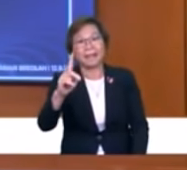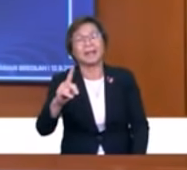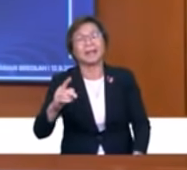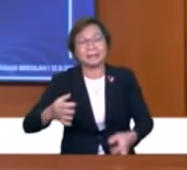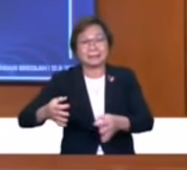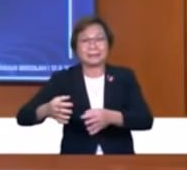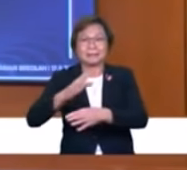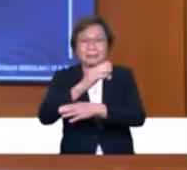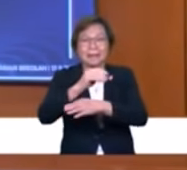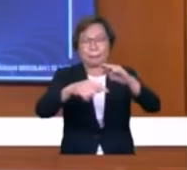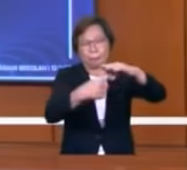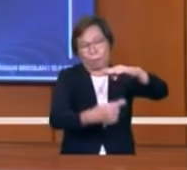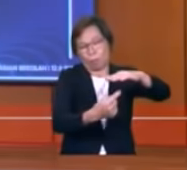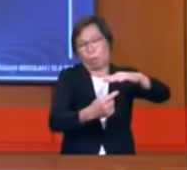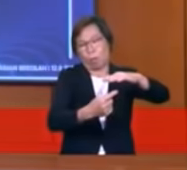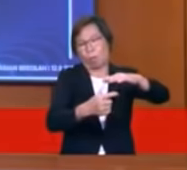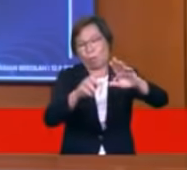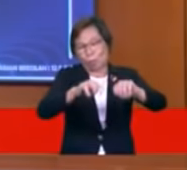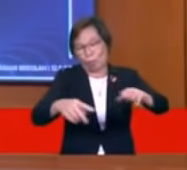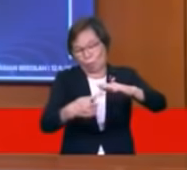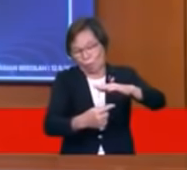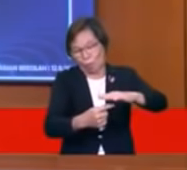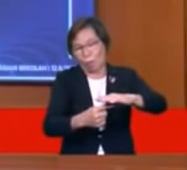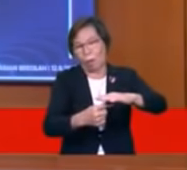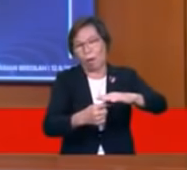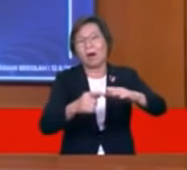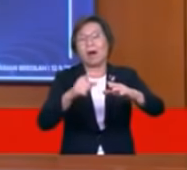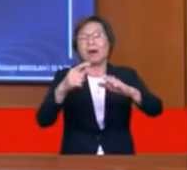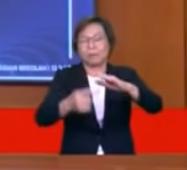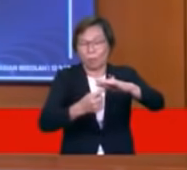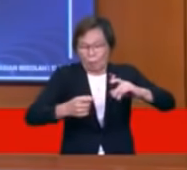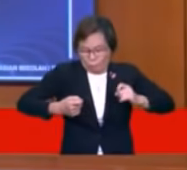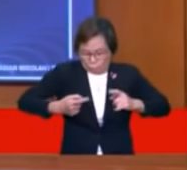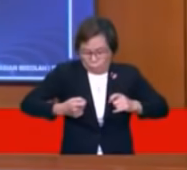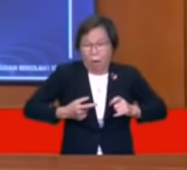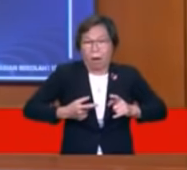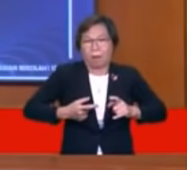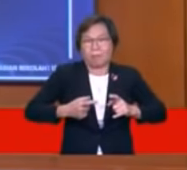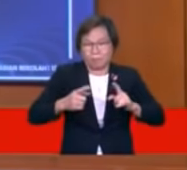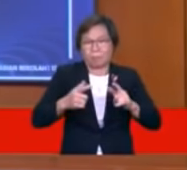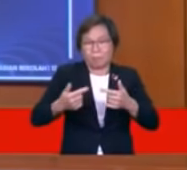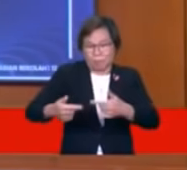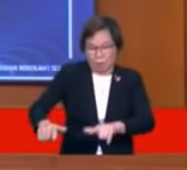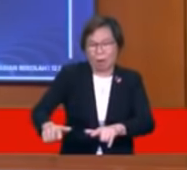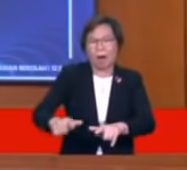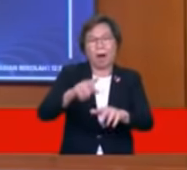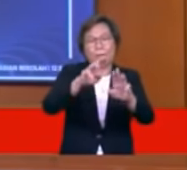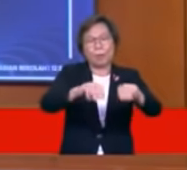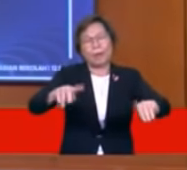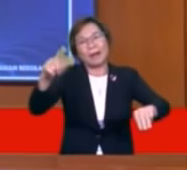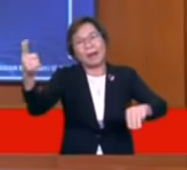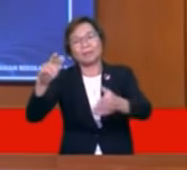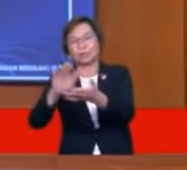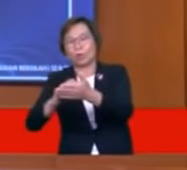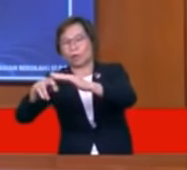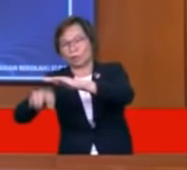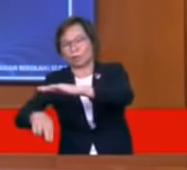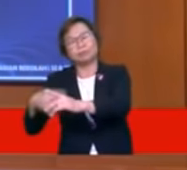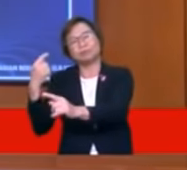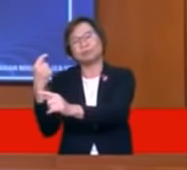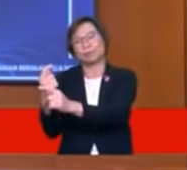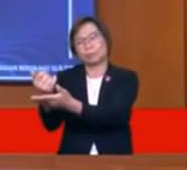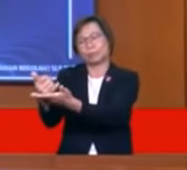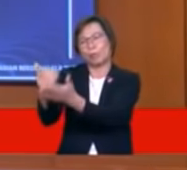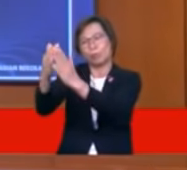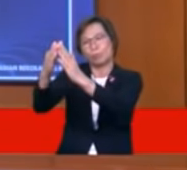tadi dan murid prasekolah atau di sekolah Tadika swasta murid Tadika swasta murid-murid lain di sekolah rendah masih